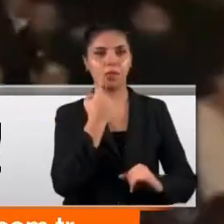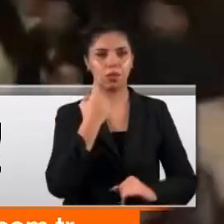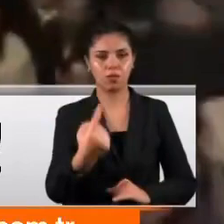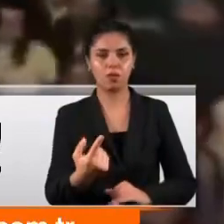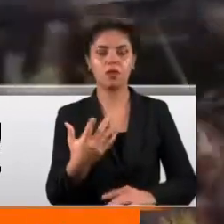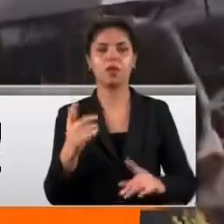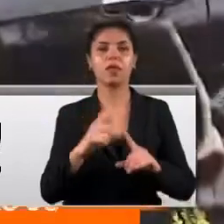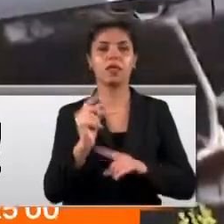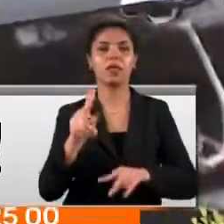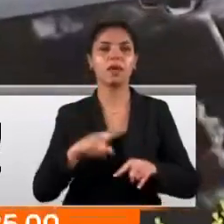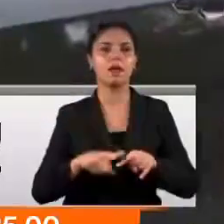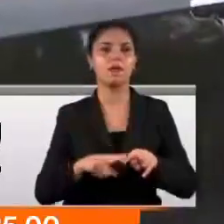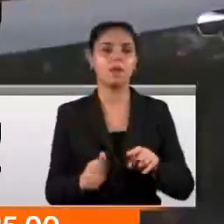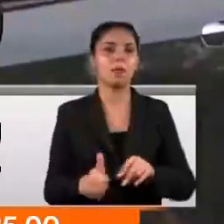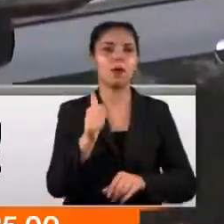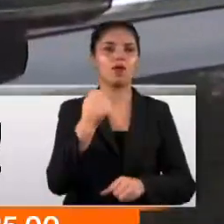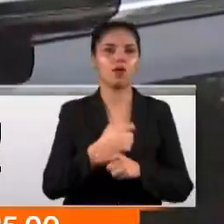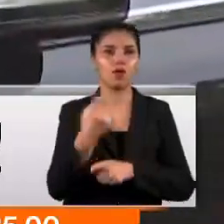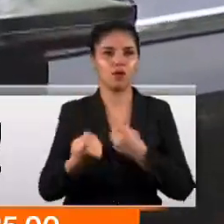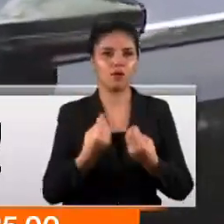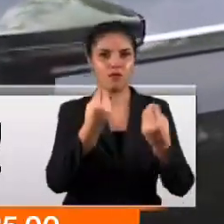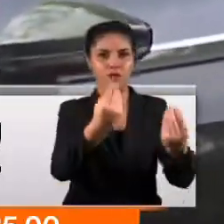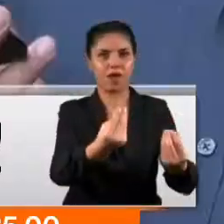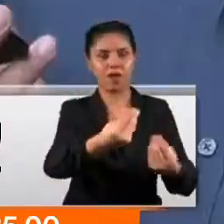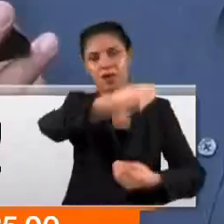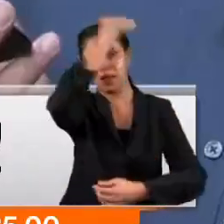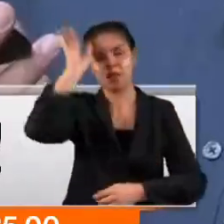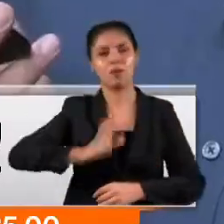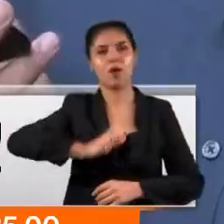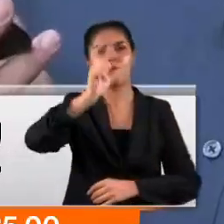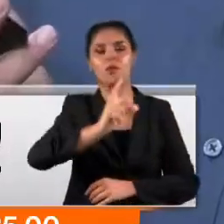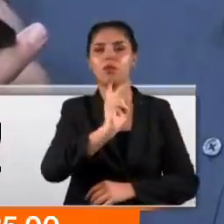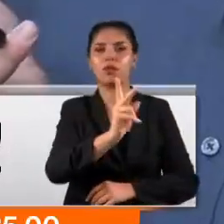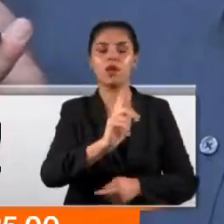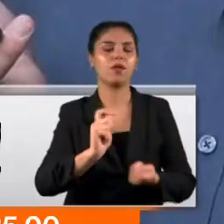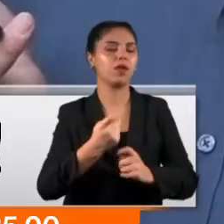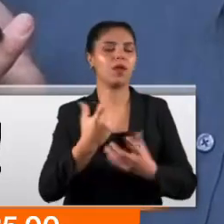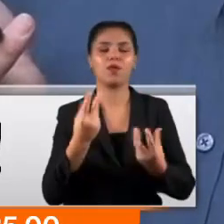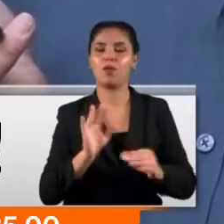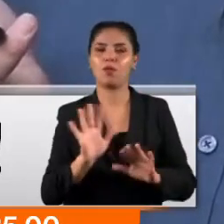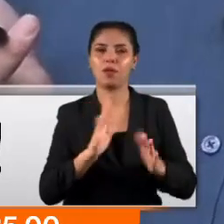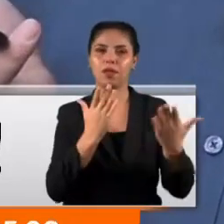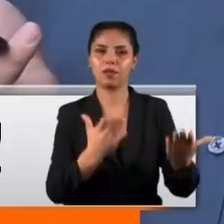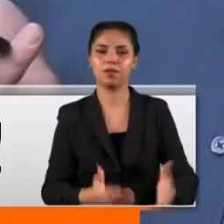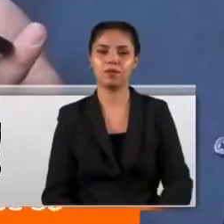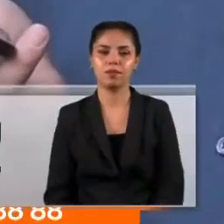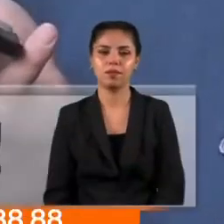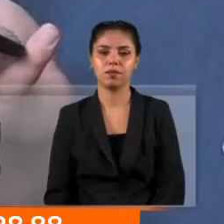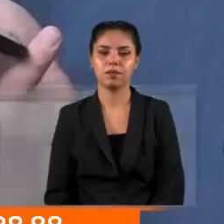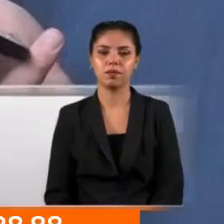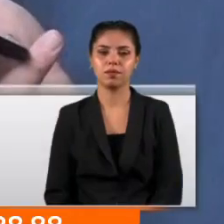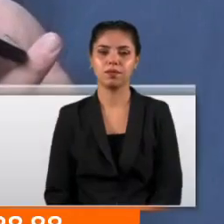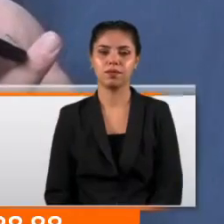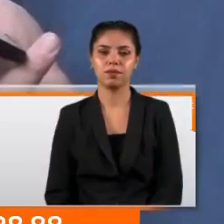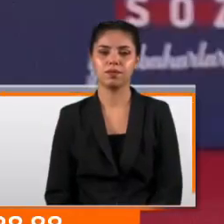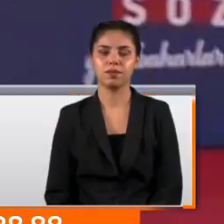Divan başkanlığı görevini vermesi de imamoğlun tarafını değiştirmedi Sayın Özgür Öz tarifimiz Yol yürüyüş biçiminde de